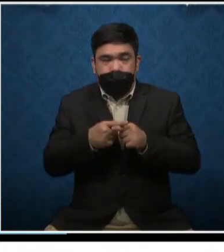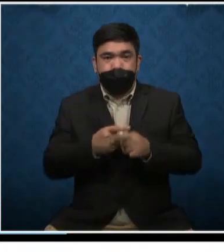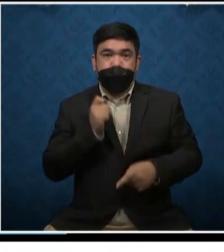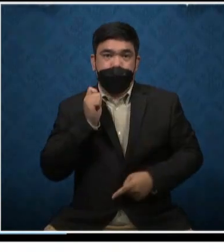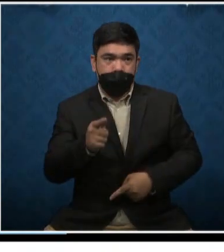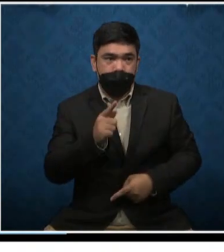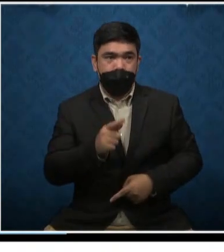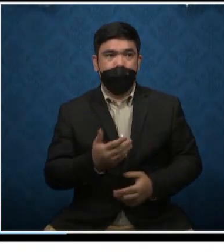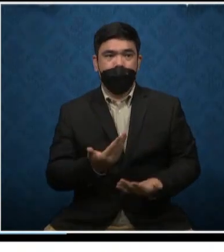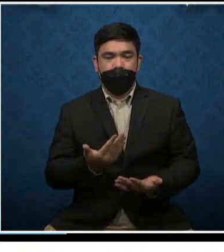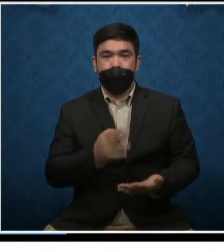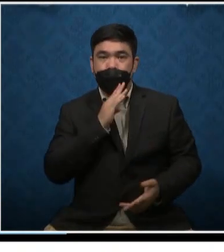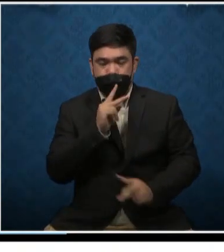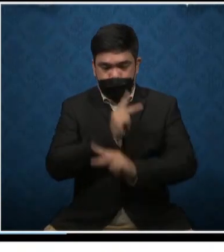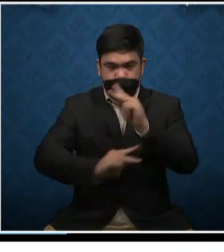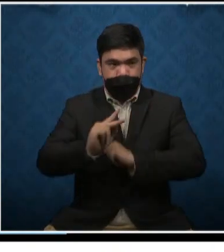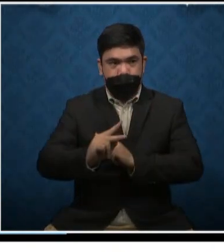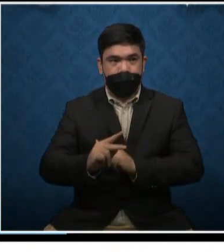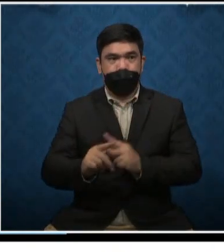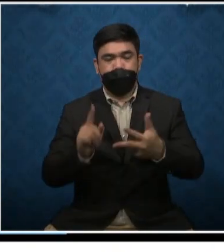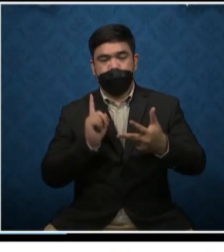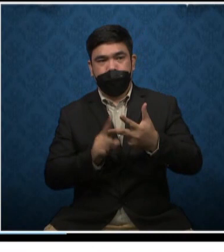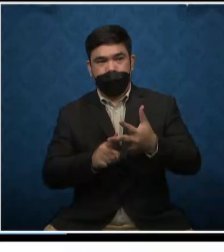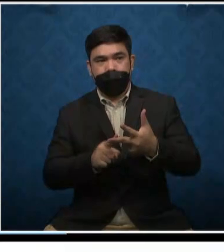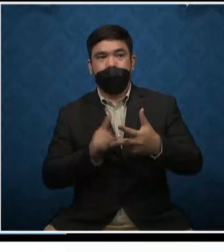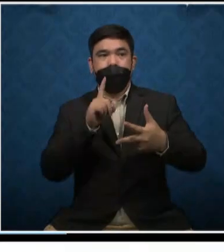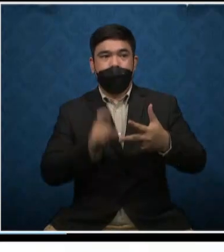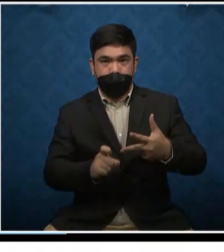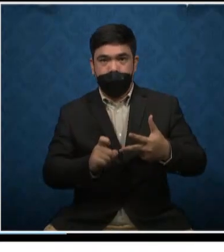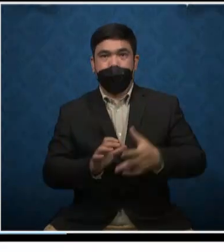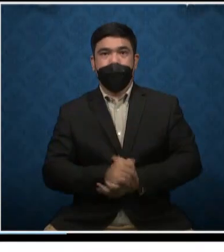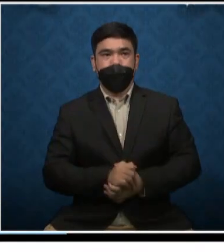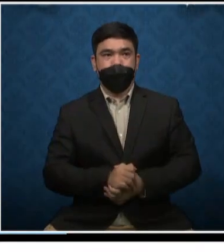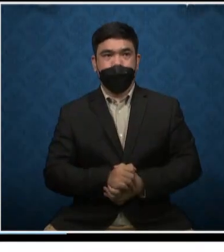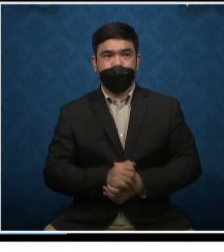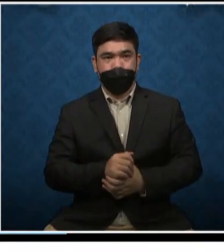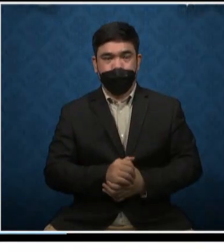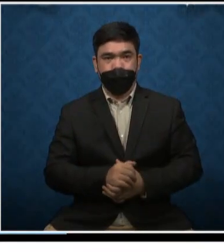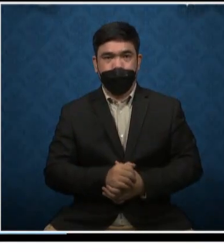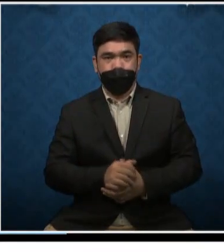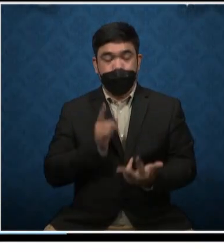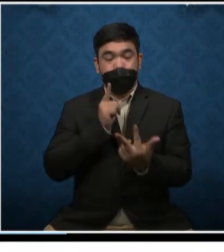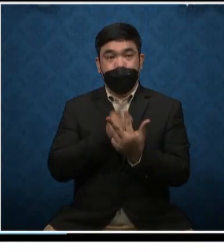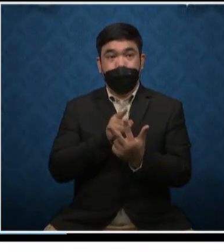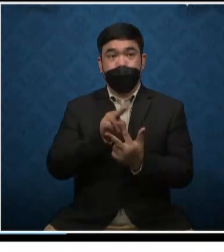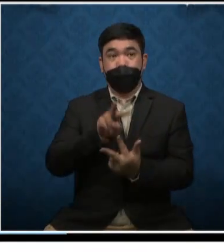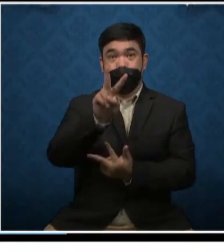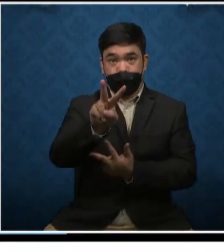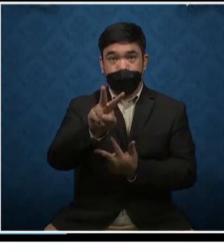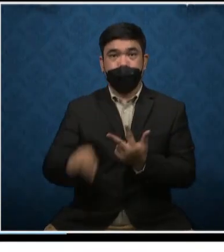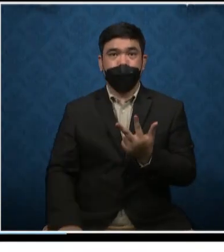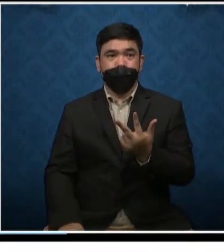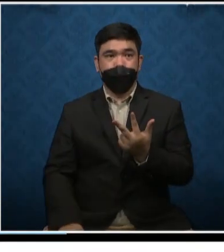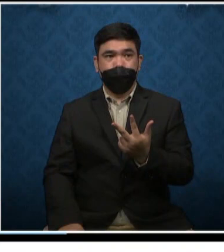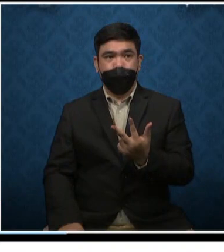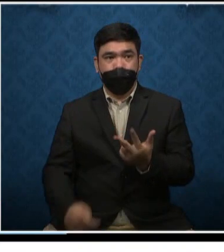2กรณีทุพพลภาพ3กรณีตายทางเลือกที่2